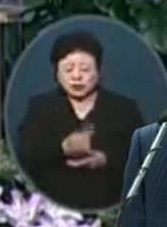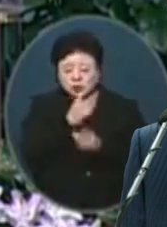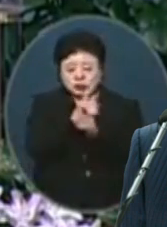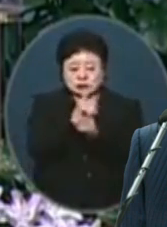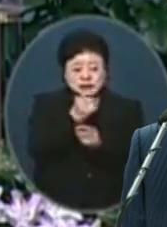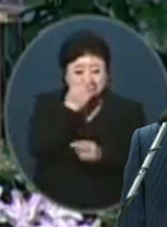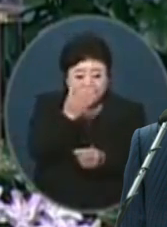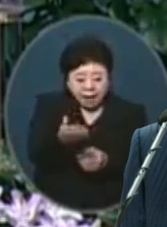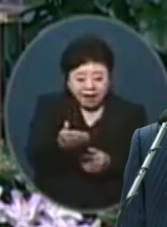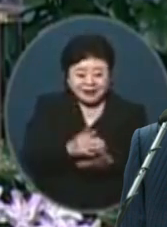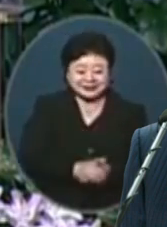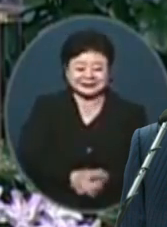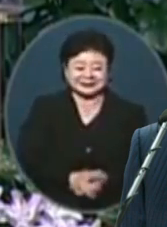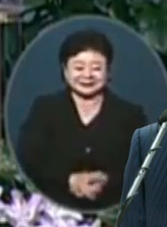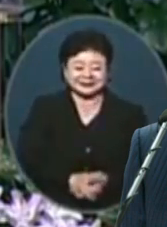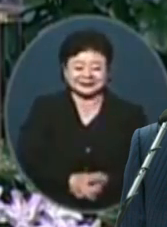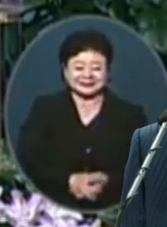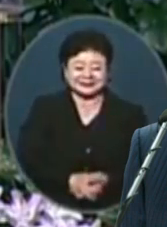수 있습니다.